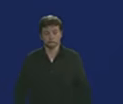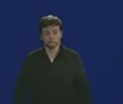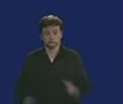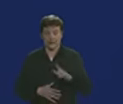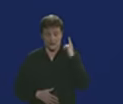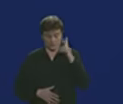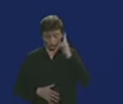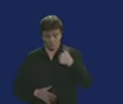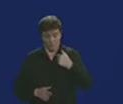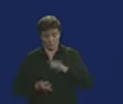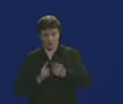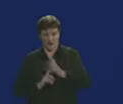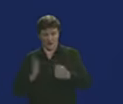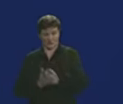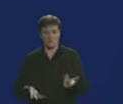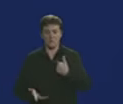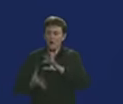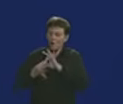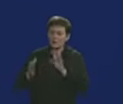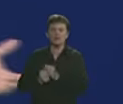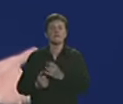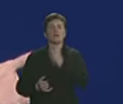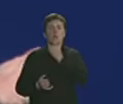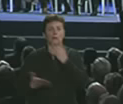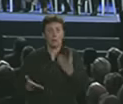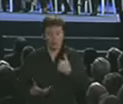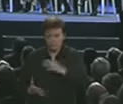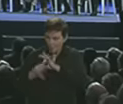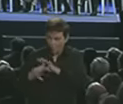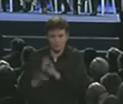pose, quelles sont vos relations avec Marine Le Pen ? Aucune.